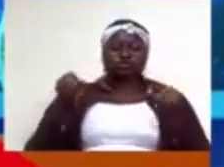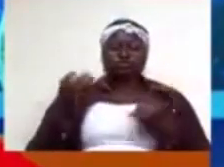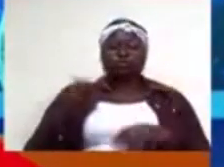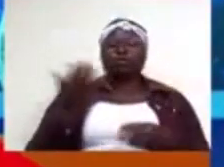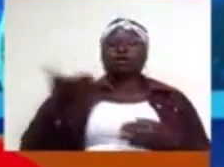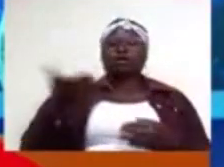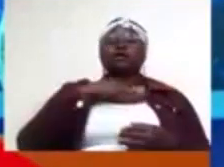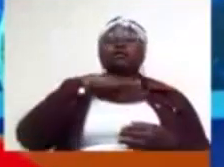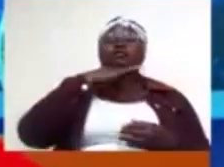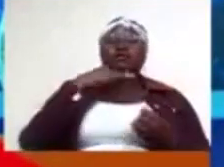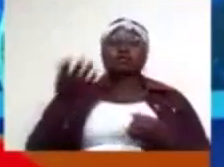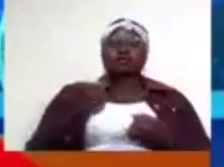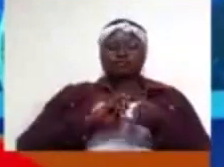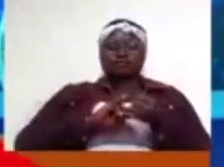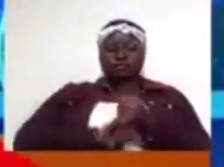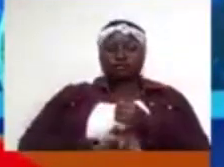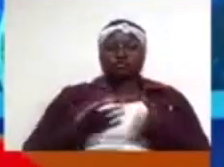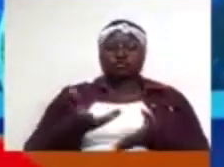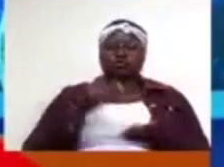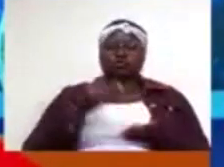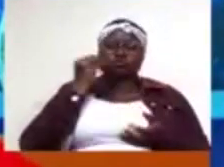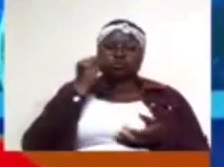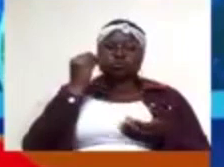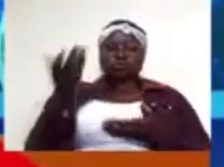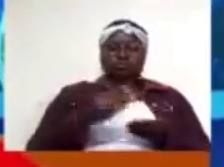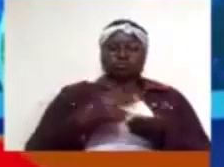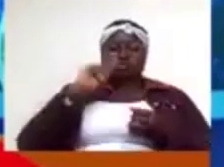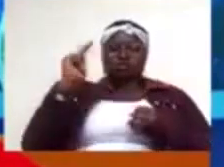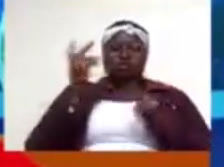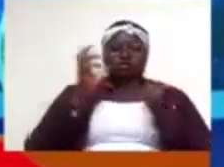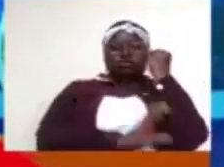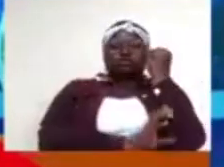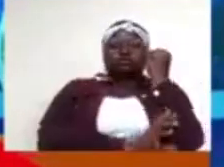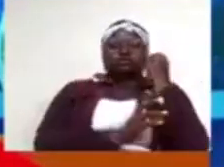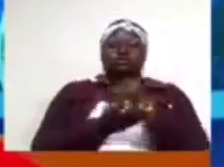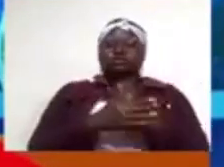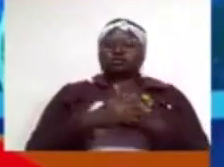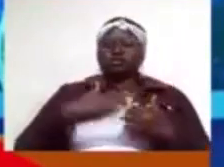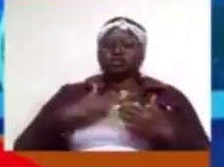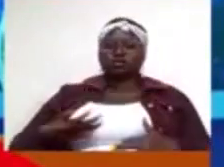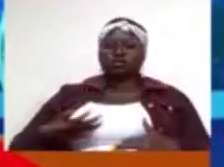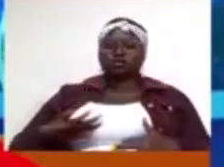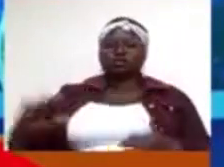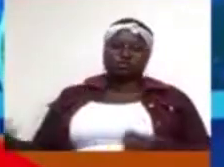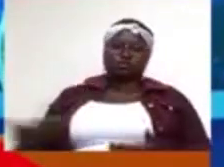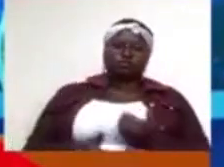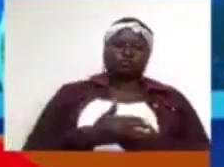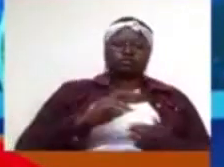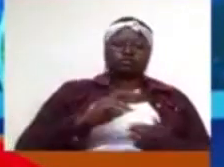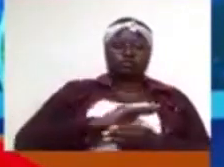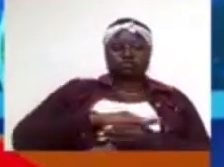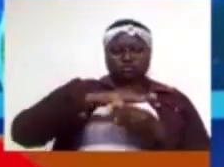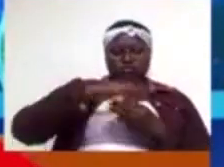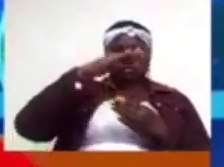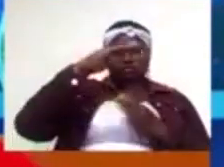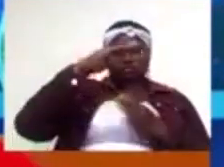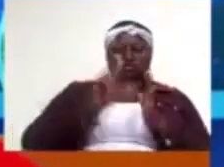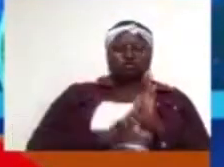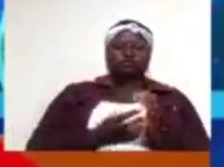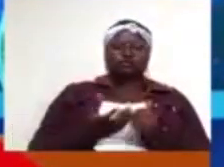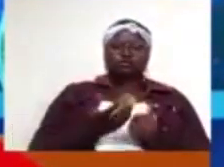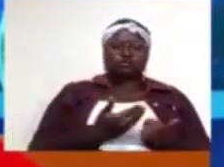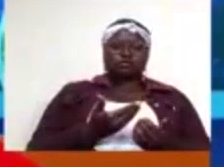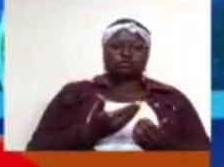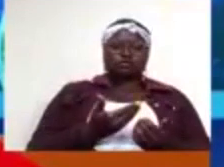no thini wa ihiko ona kana mishine na guku bururi-ini gwata muno hari mbeu njithi ikoretwo ikiongerereka na gikiro